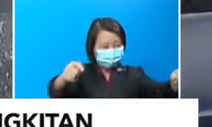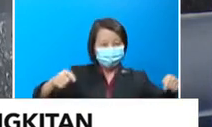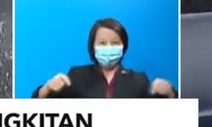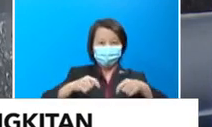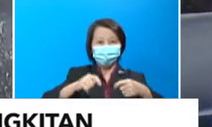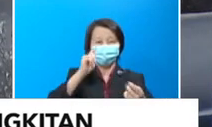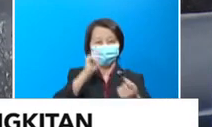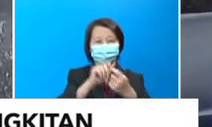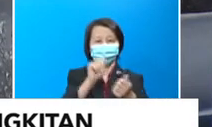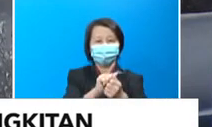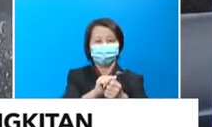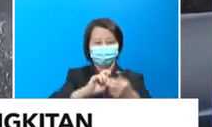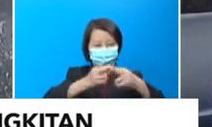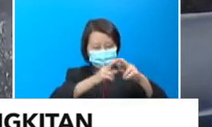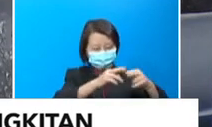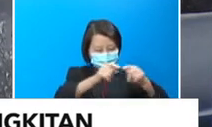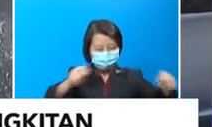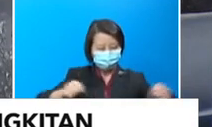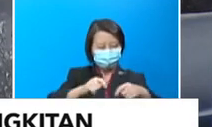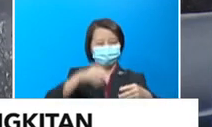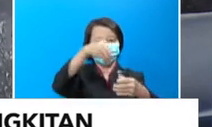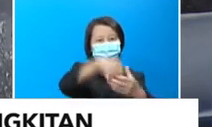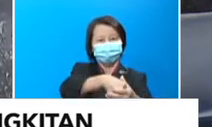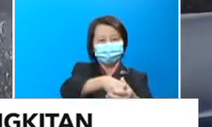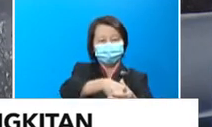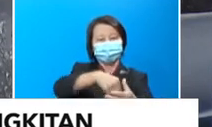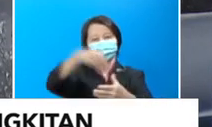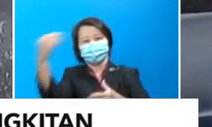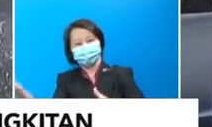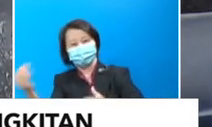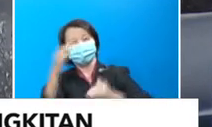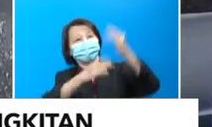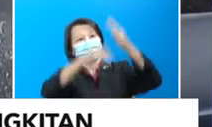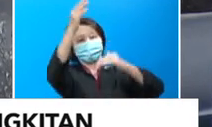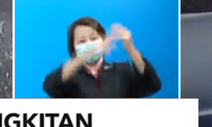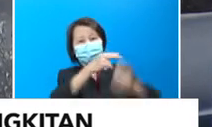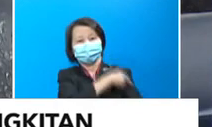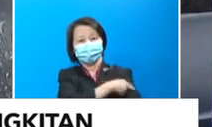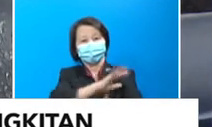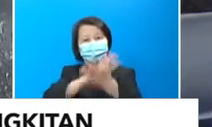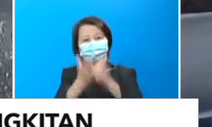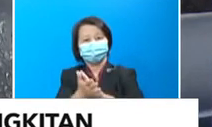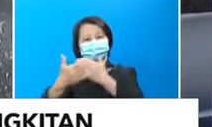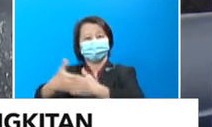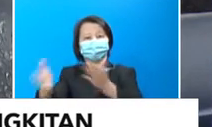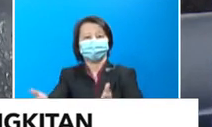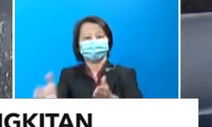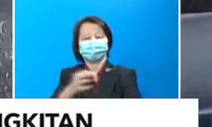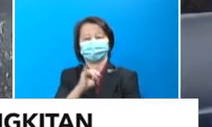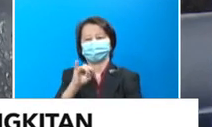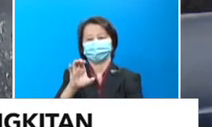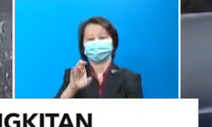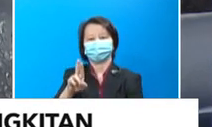HP ini Panggil Brimob user ya di dalam seni luar bangunan khas vital untuk jadi ke word dan Excel